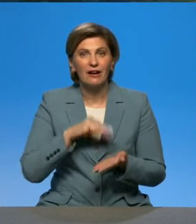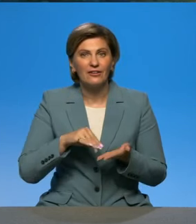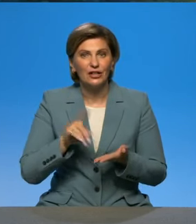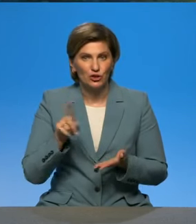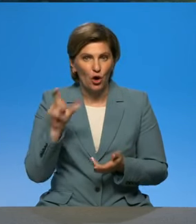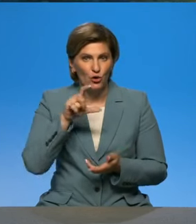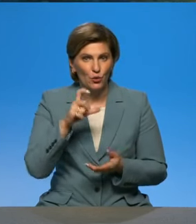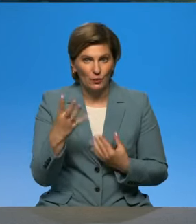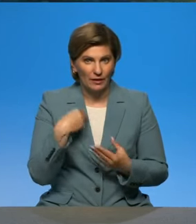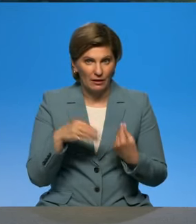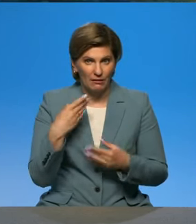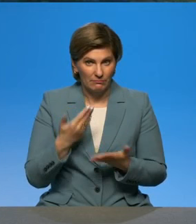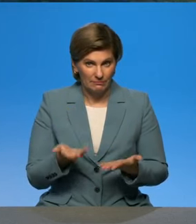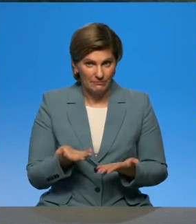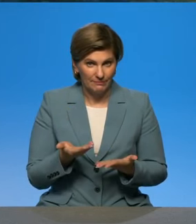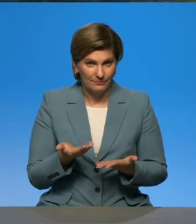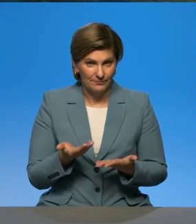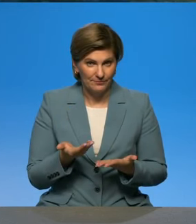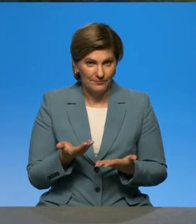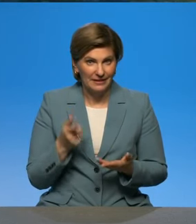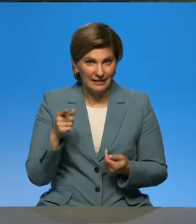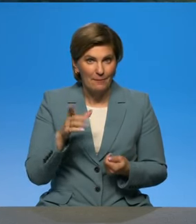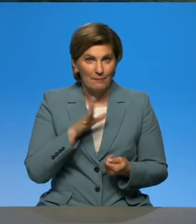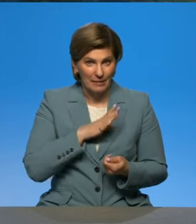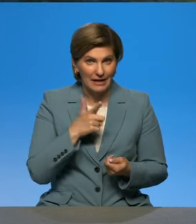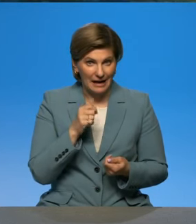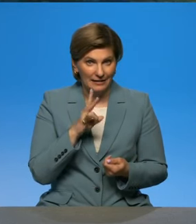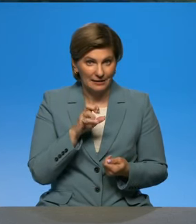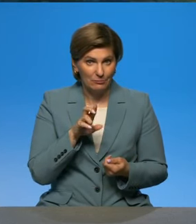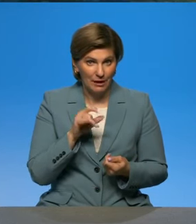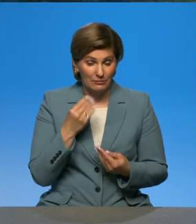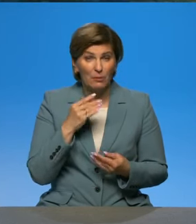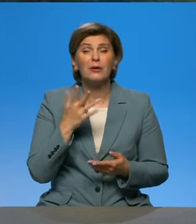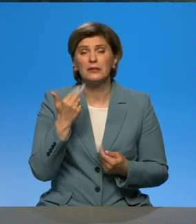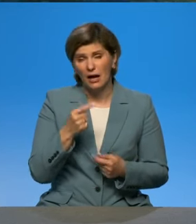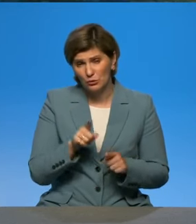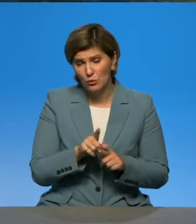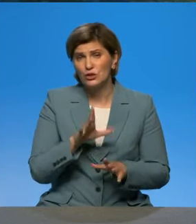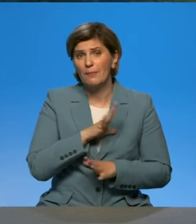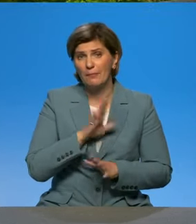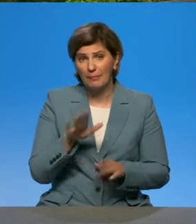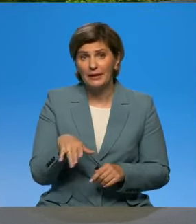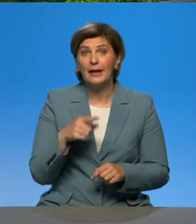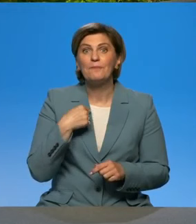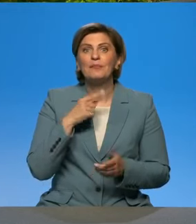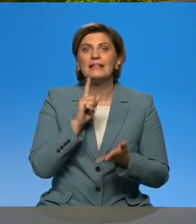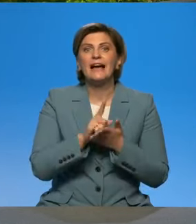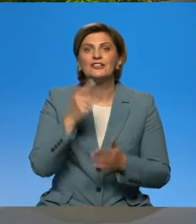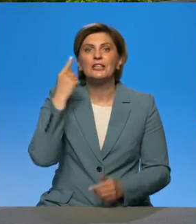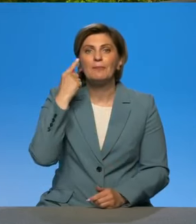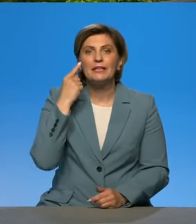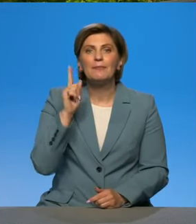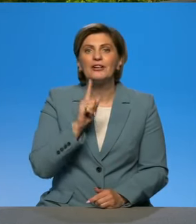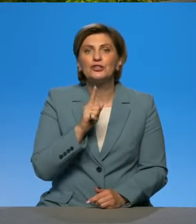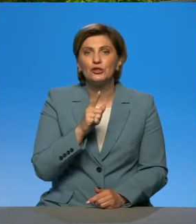опасная, что называется, там каннибалы присутствовали, или они могли просто убить? Каннибалы тоже присутствовали, безусловно. Ну, мы должны понимать, каннибализм как